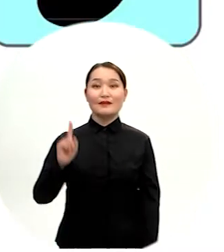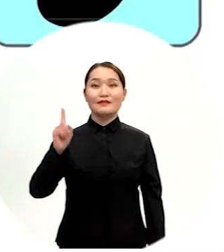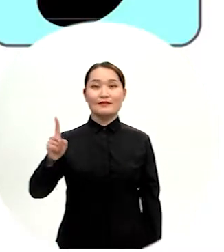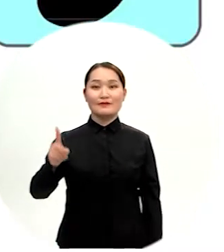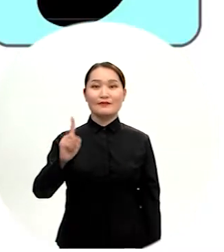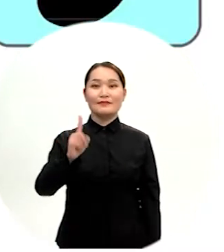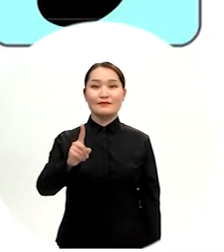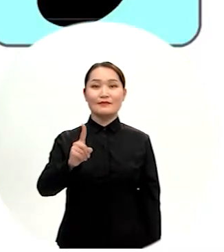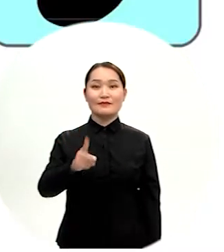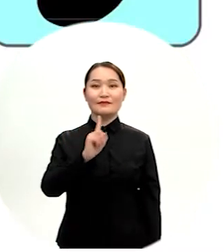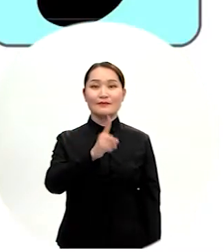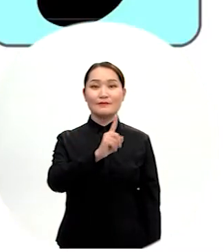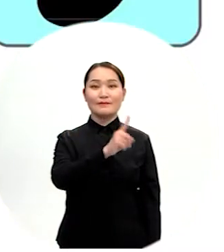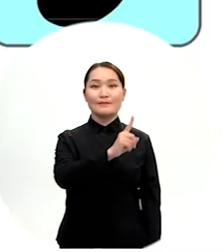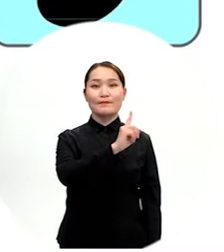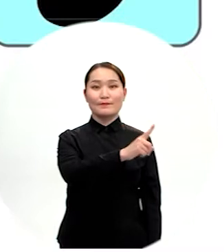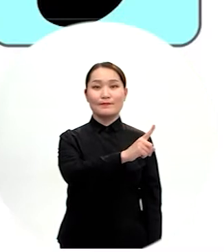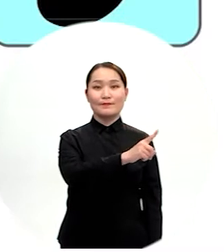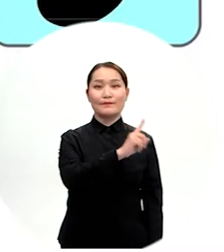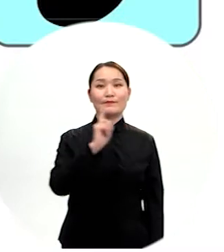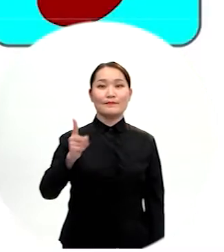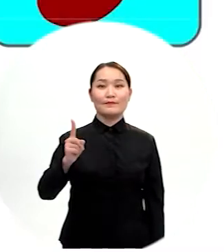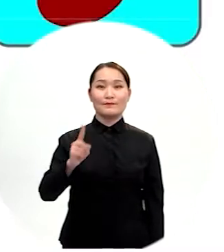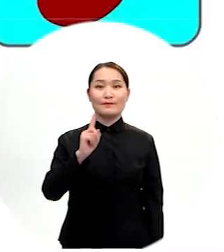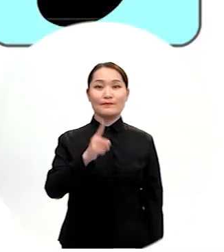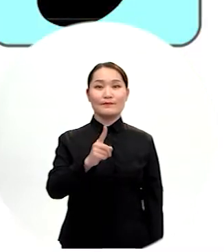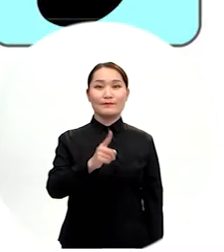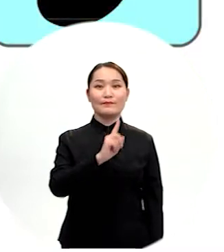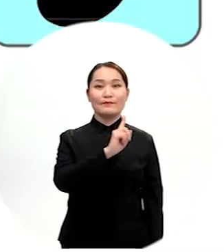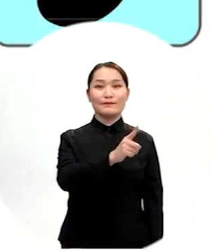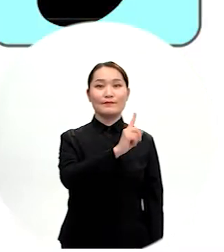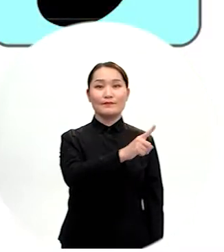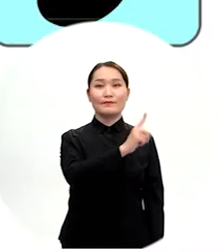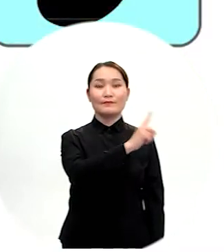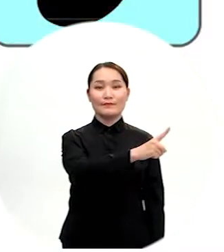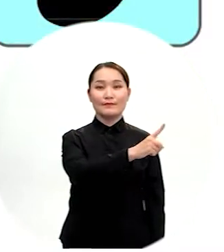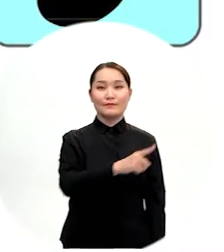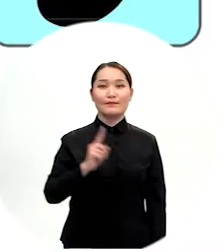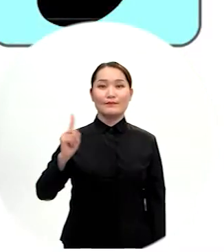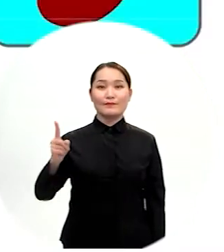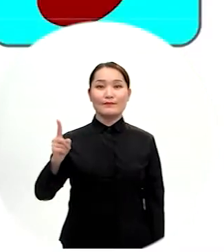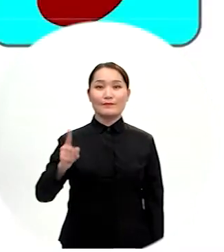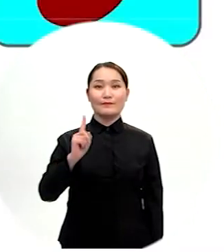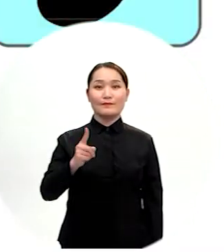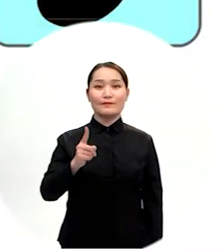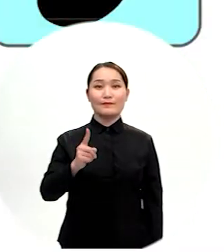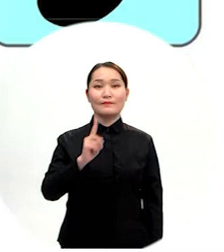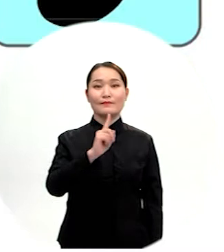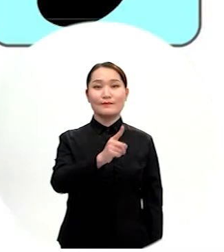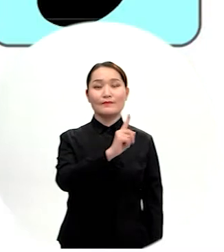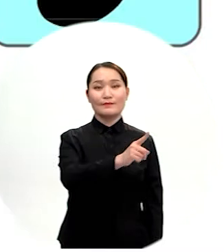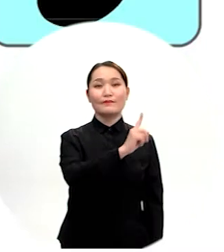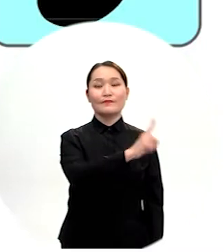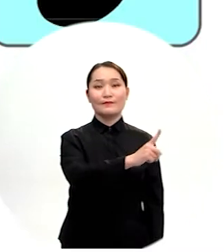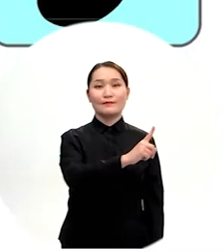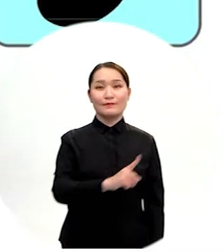Tarasic E. Nicky, higher E, Boro E, Doro E, Nicky, higher E, Boro E, Doro E, Nicky,